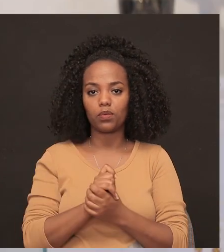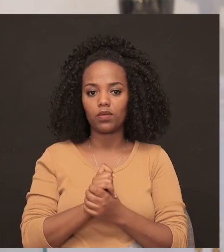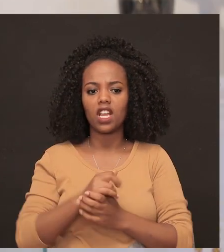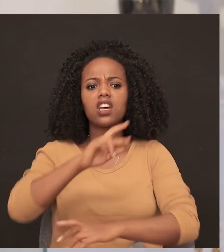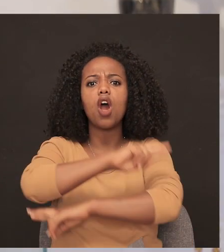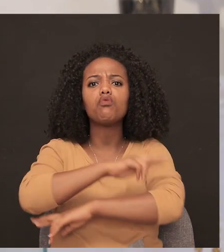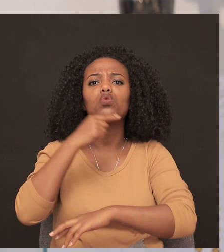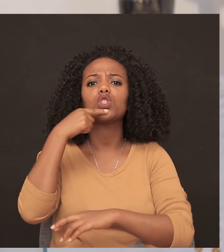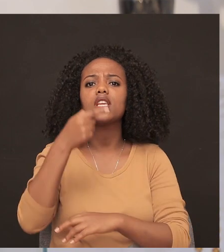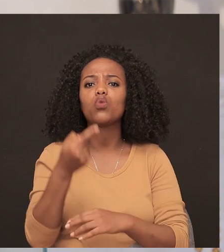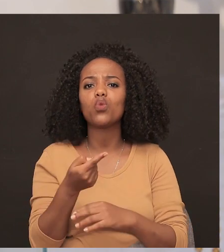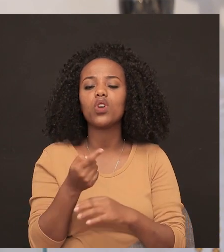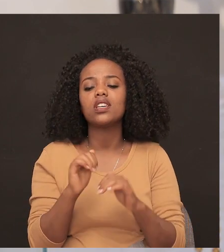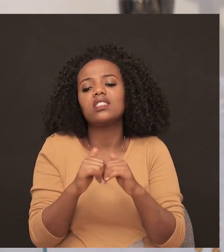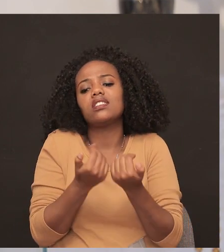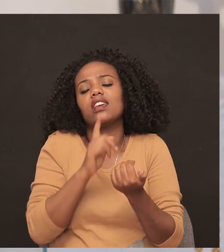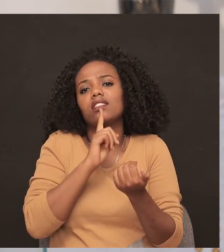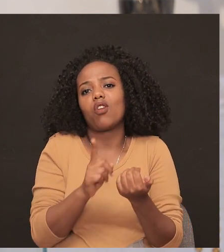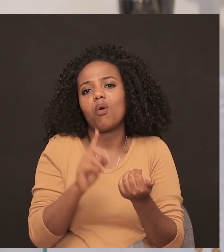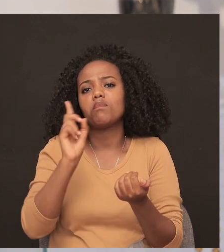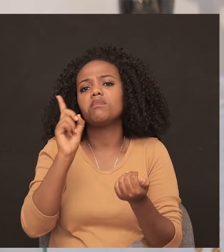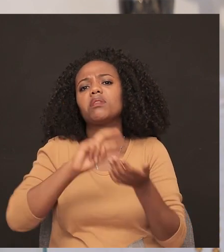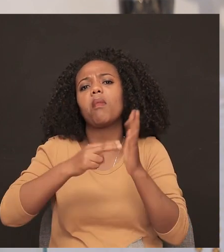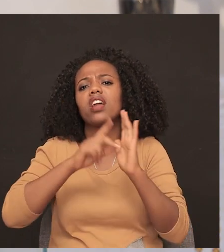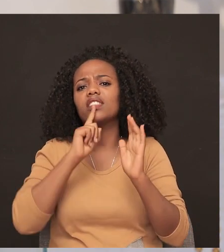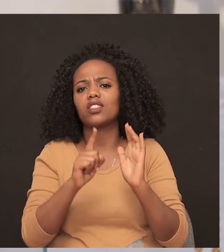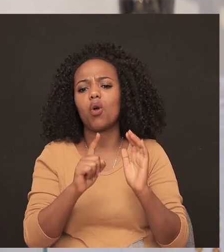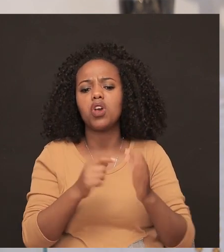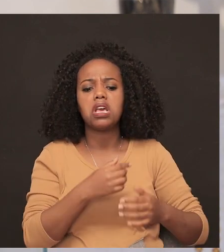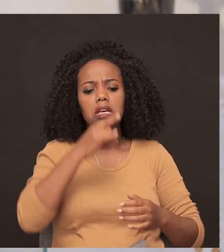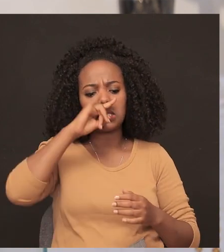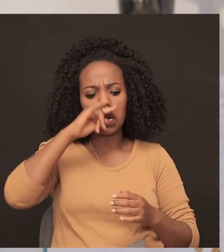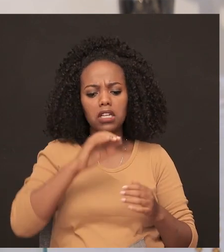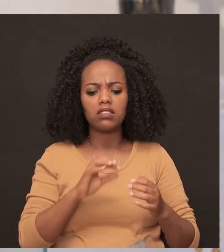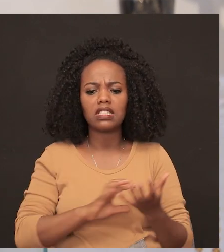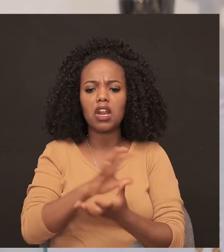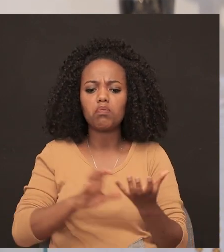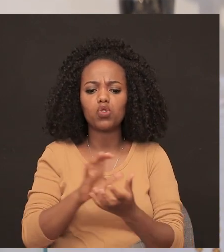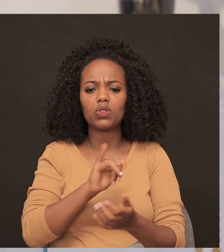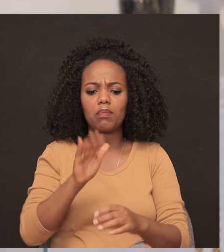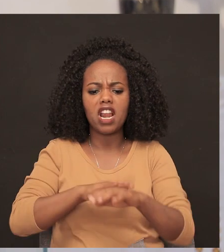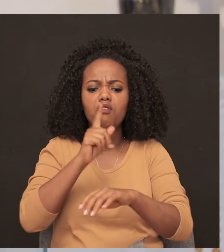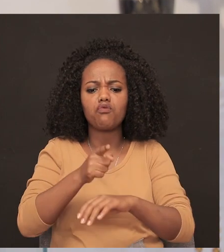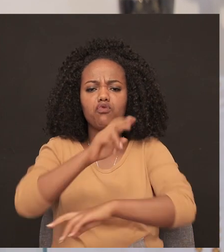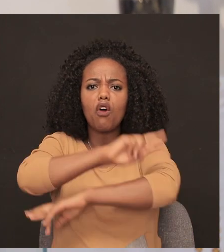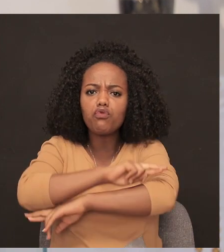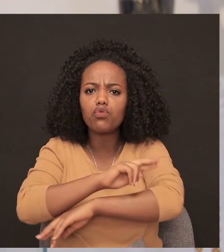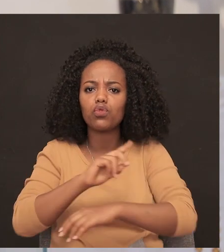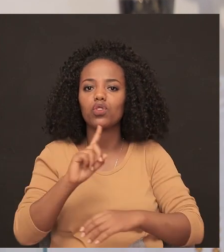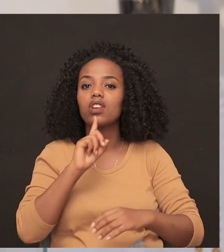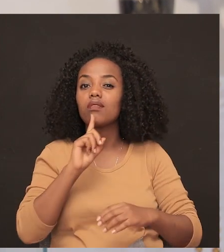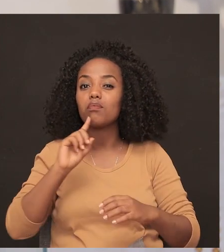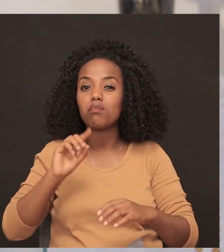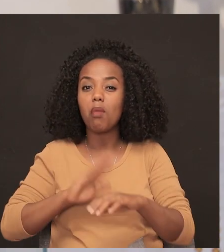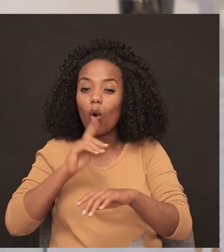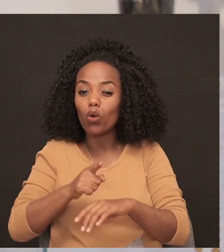ብለው ሲሉ እንዴት ነው? ምን ማለታቸው ነው? እንደው ሕፃናት ሲረብሹን እረፉ እንደምንለው ነው? እንደዛ መቆጣት ነው